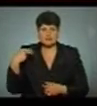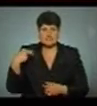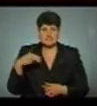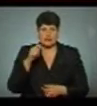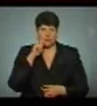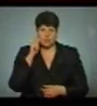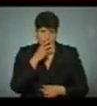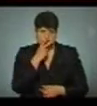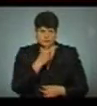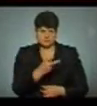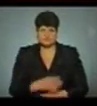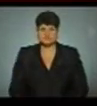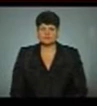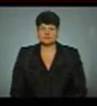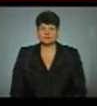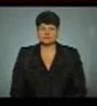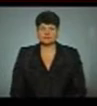Давайте подивимось.